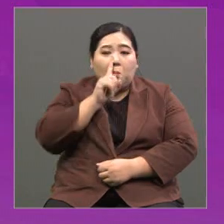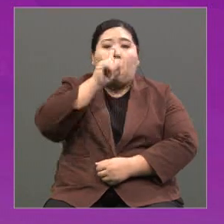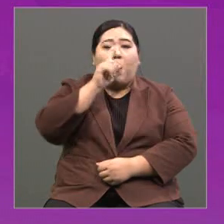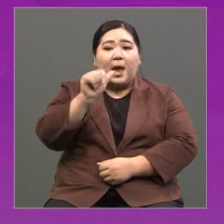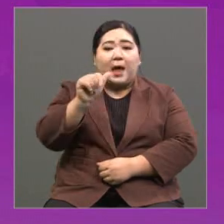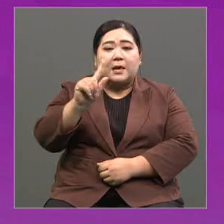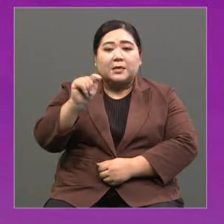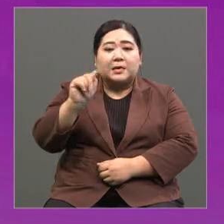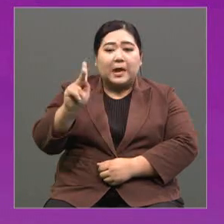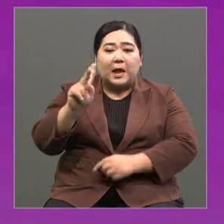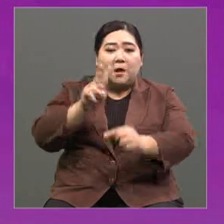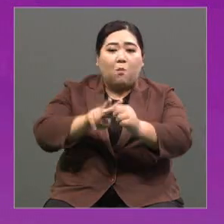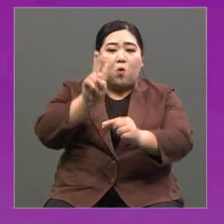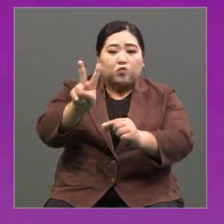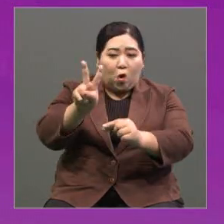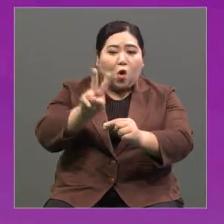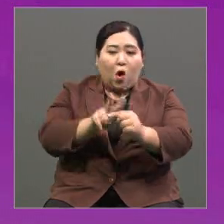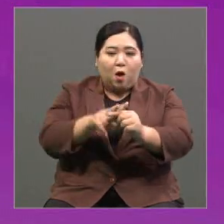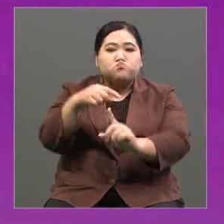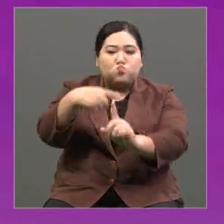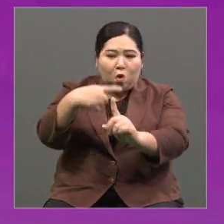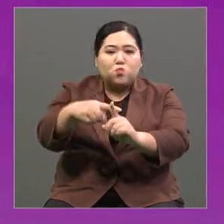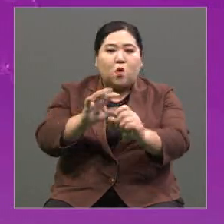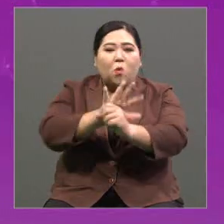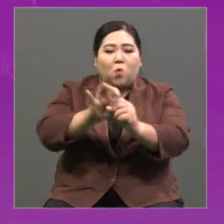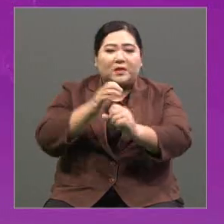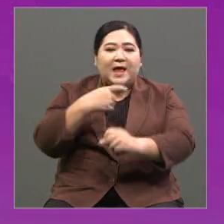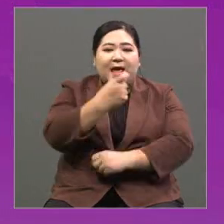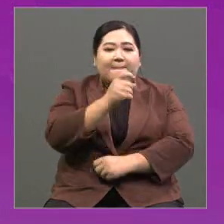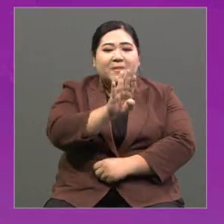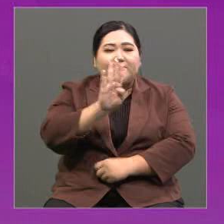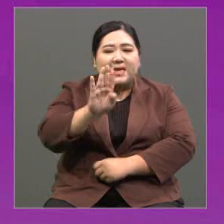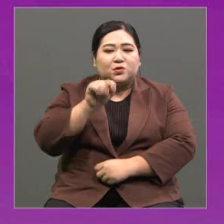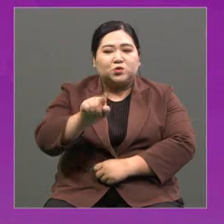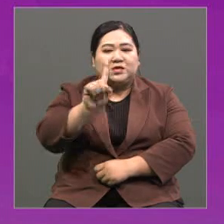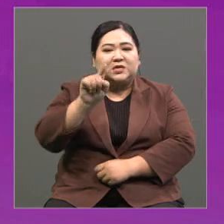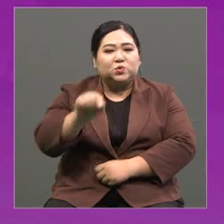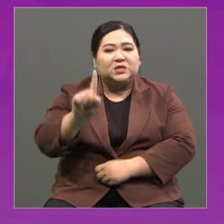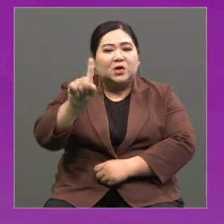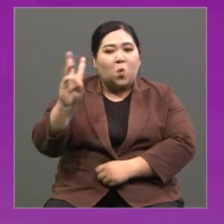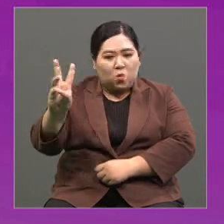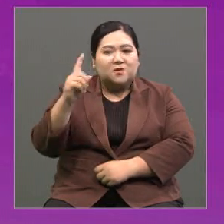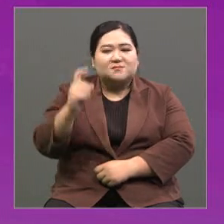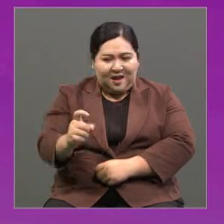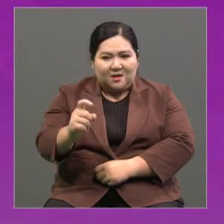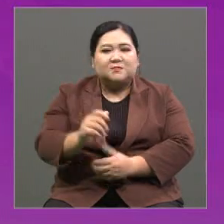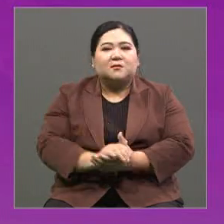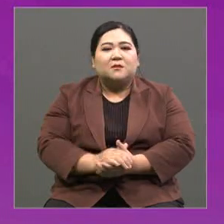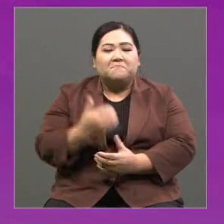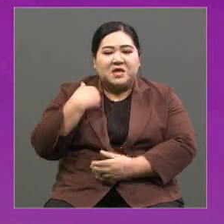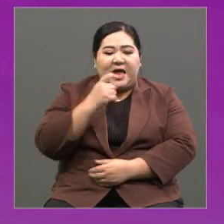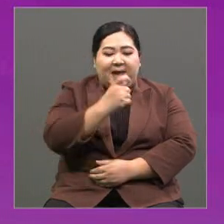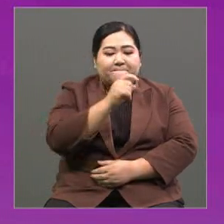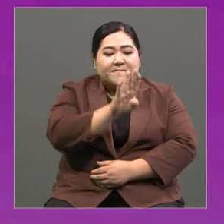บวกนั้นพบว่าเสียชีวิตจากสายพันธุ์คือxbb.1.16และมีจุดหนึ่งด้วยนะ